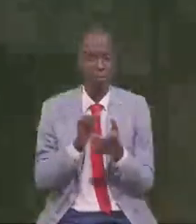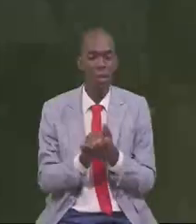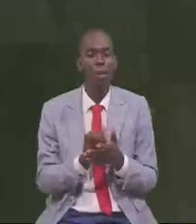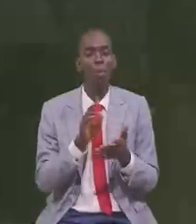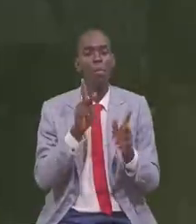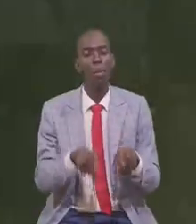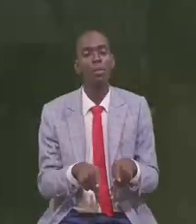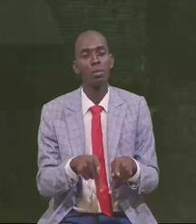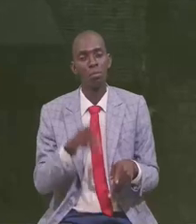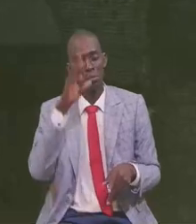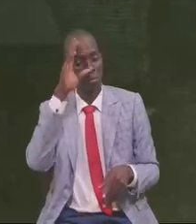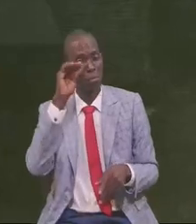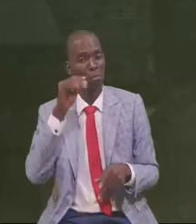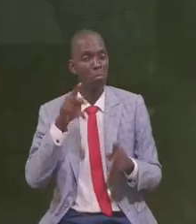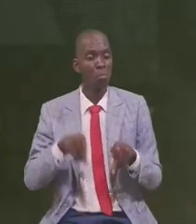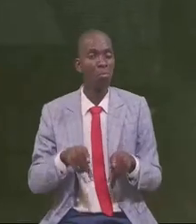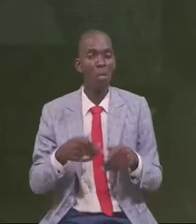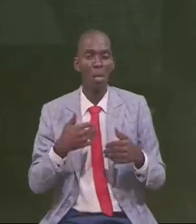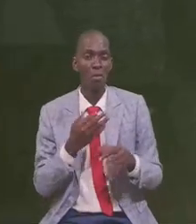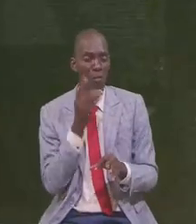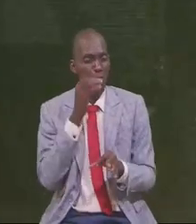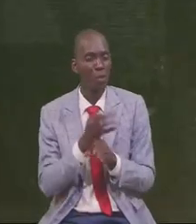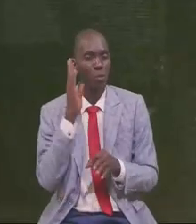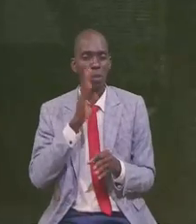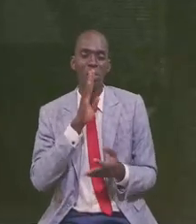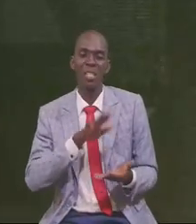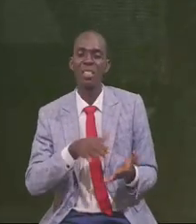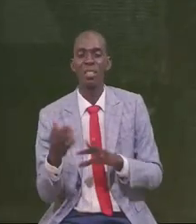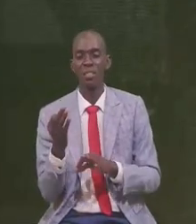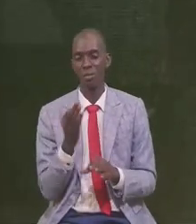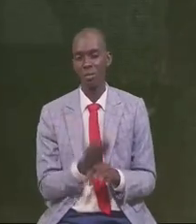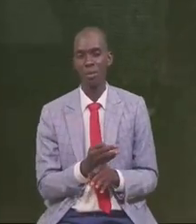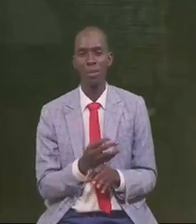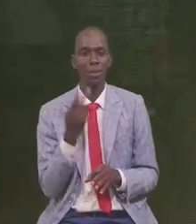a cru au Seigneur. Et on nous dit dans le